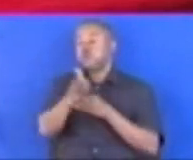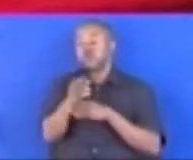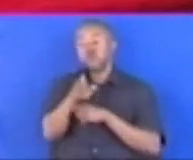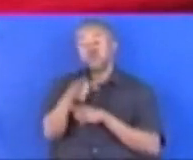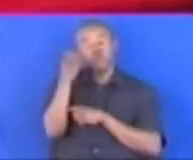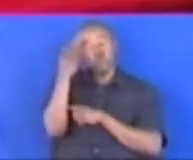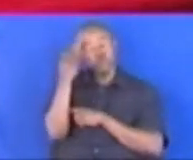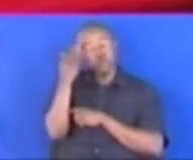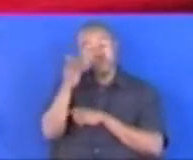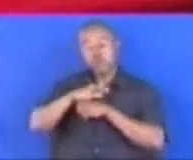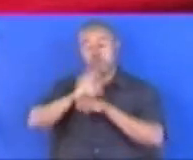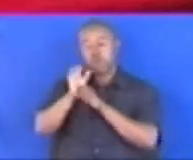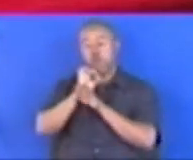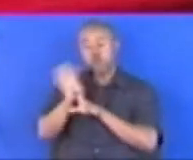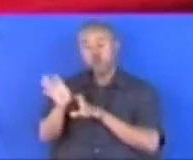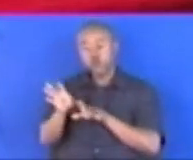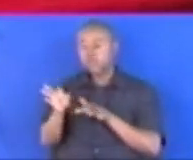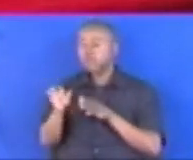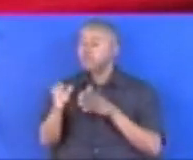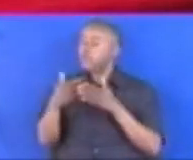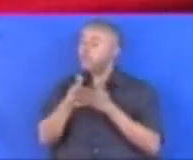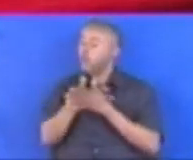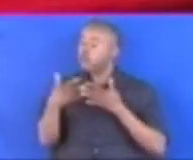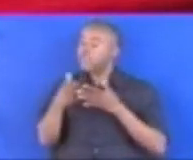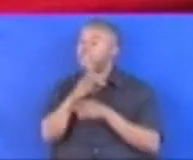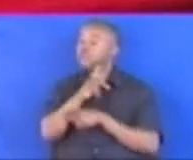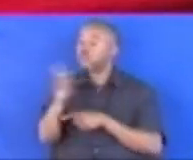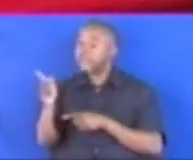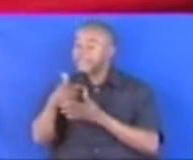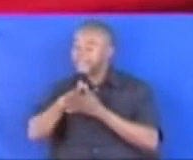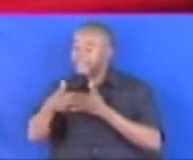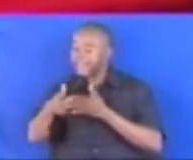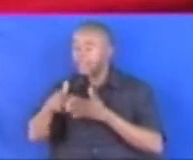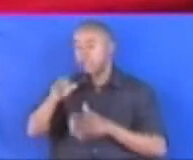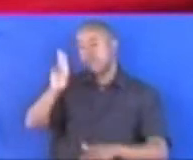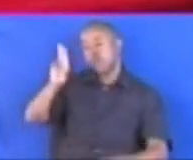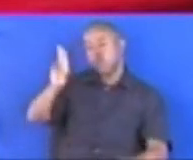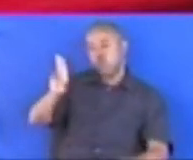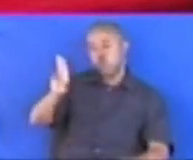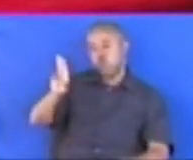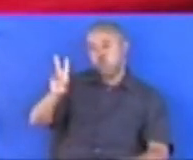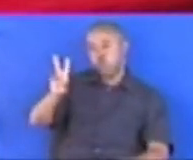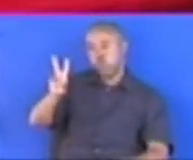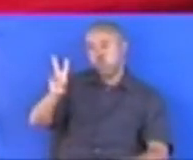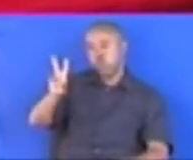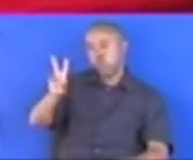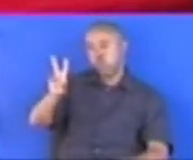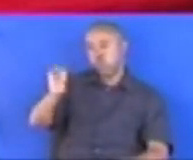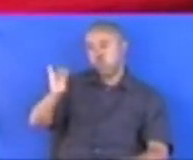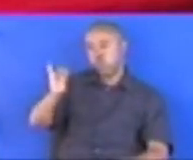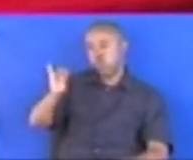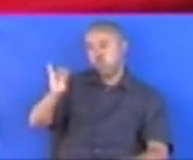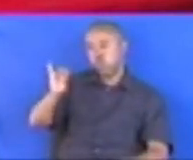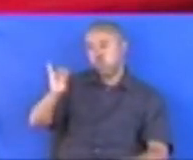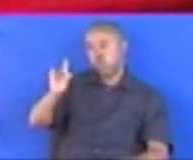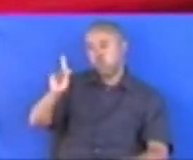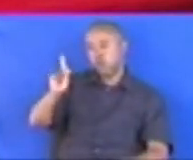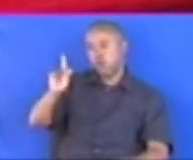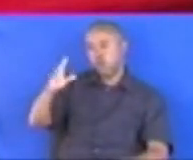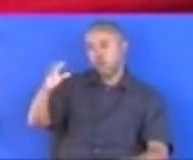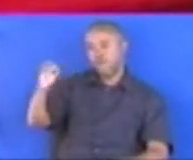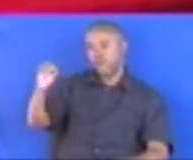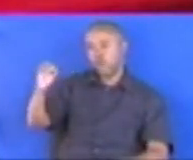kuchukua na jinsi ya kuendelea kupambana na maradhi hayo. Kamati inaendelea kusisitiza wananchi kuendelea kuchukua tahadhari kwa